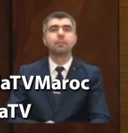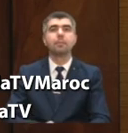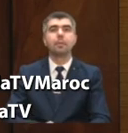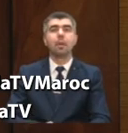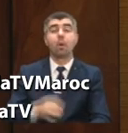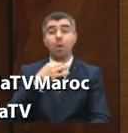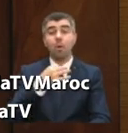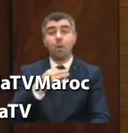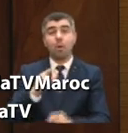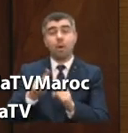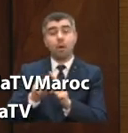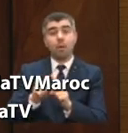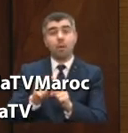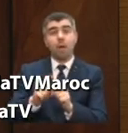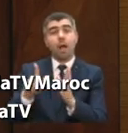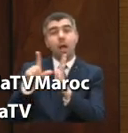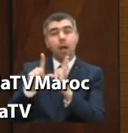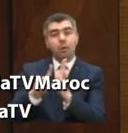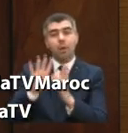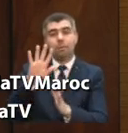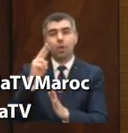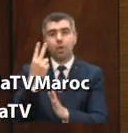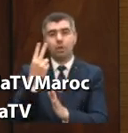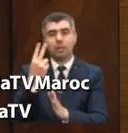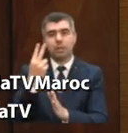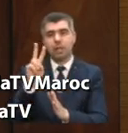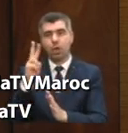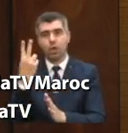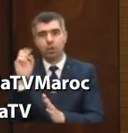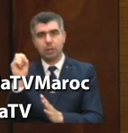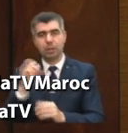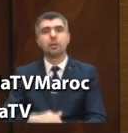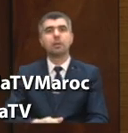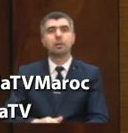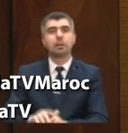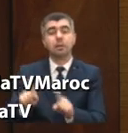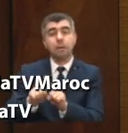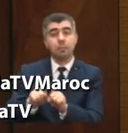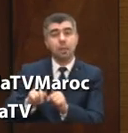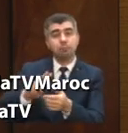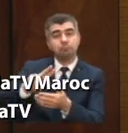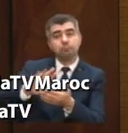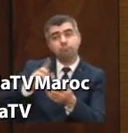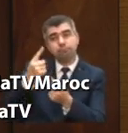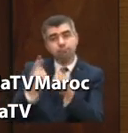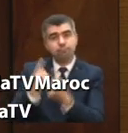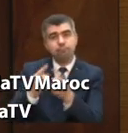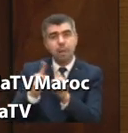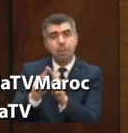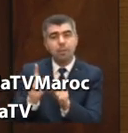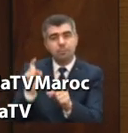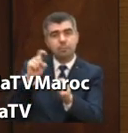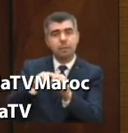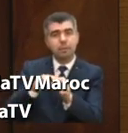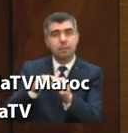الحكومة القانون رقم 25/20 بسن تدابير استثنائية لفائدة المشغلين المنخرطين